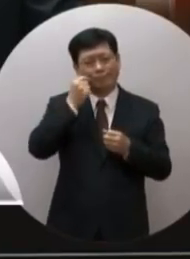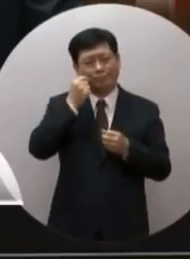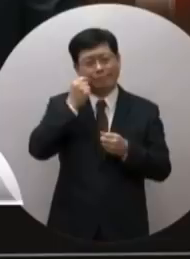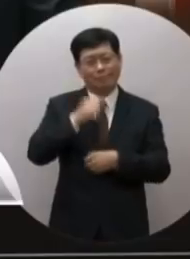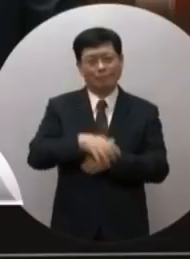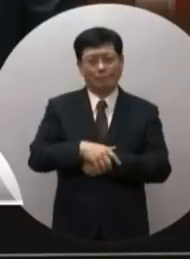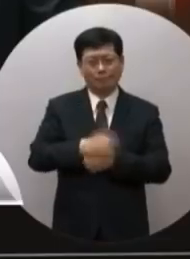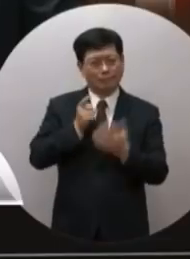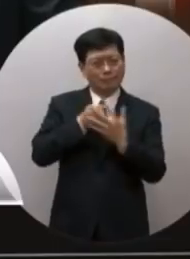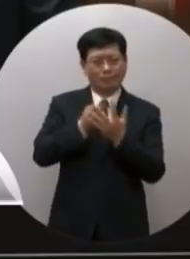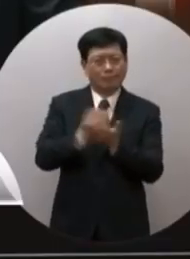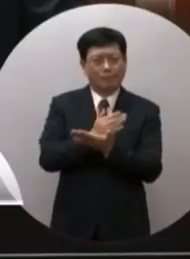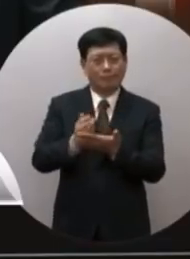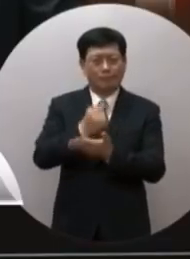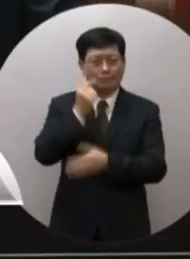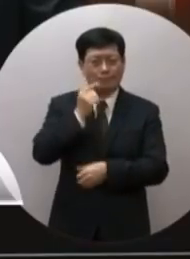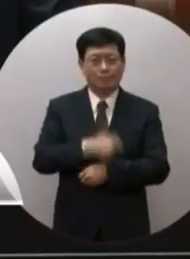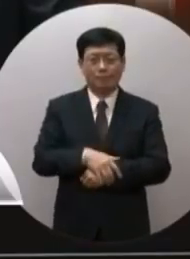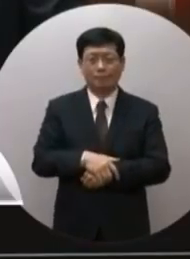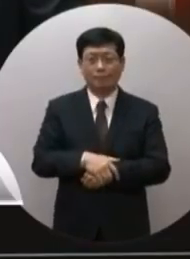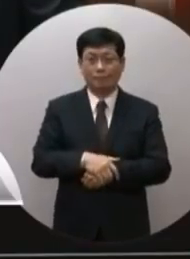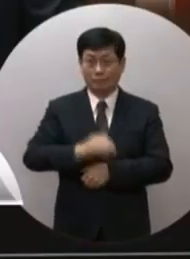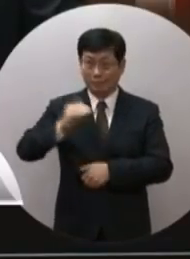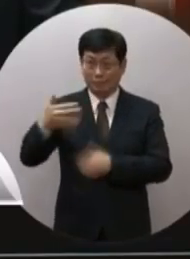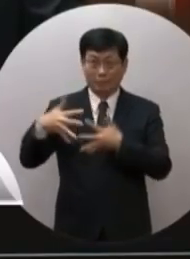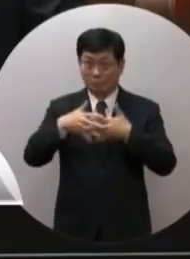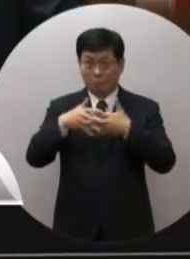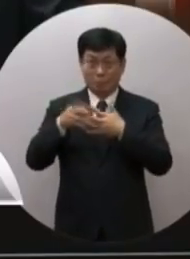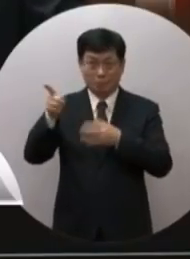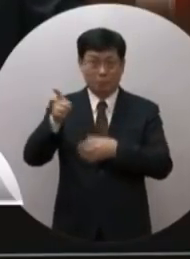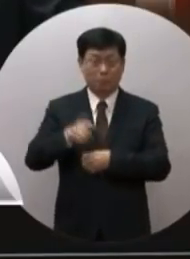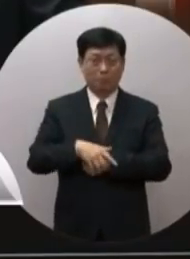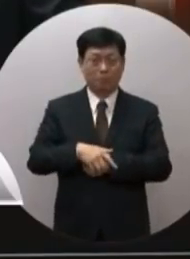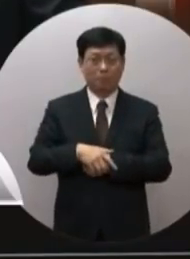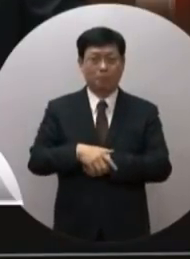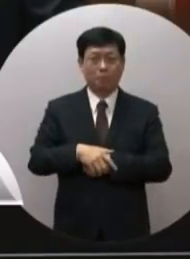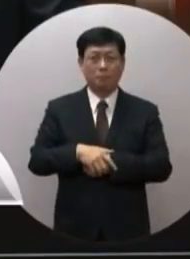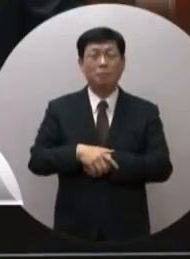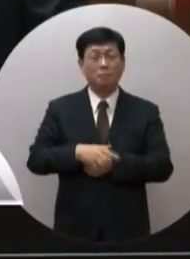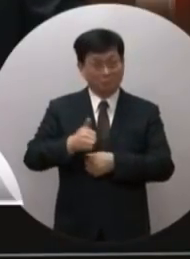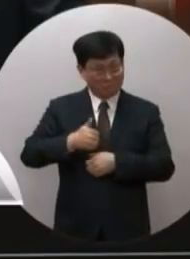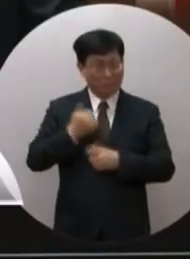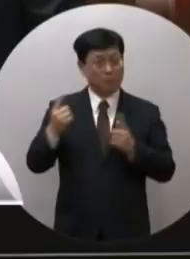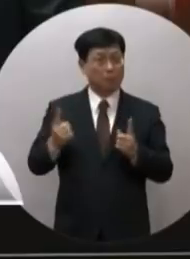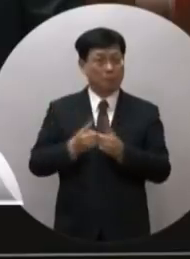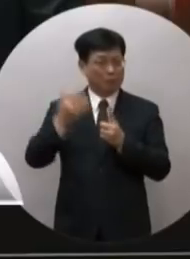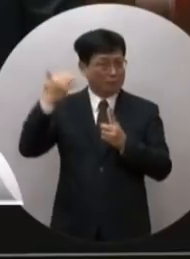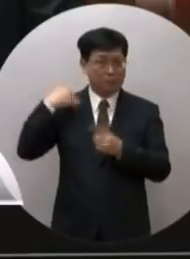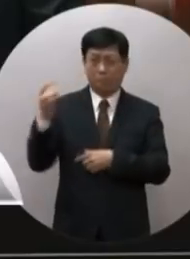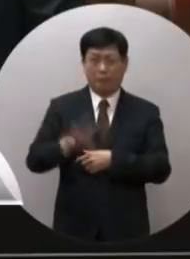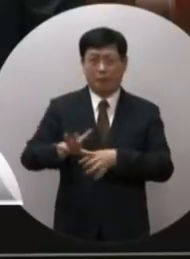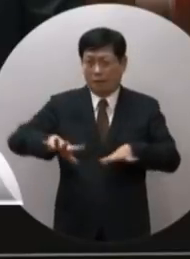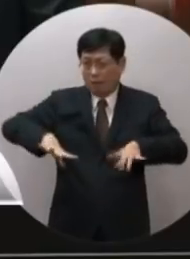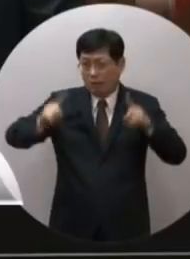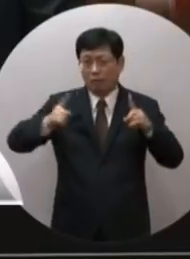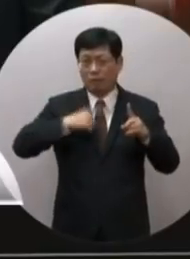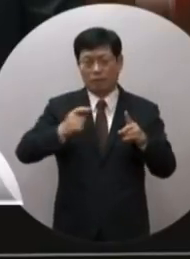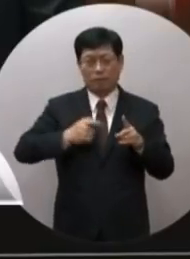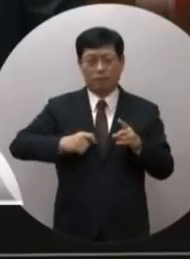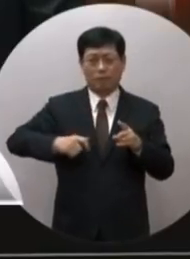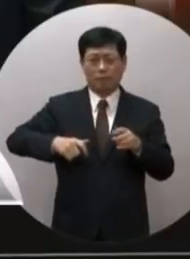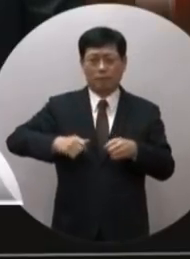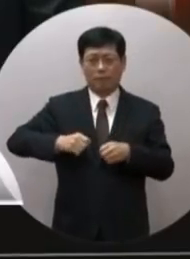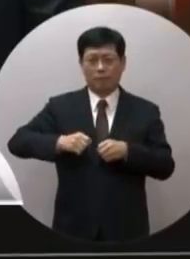法来判断。但是美国啊，这次遭受到空前的这样的整